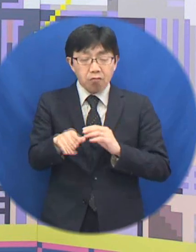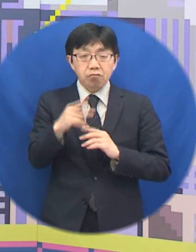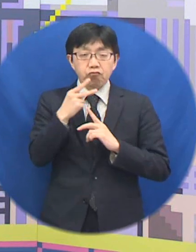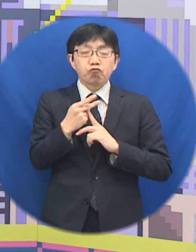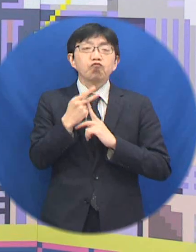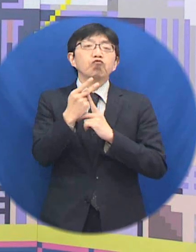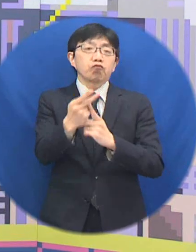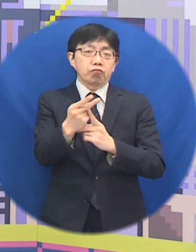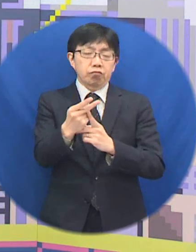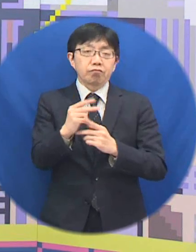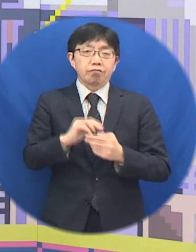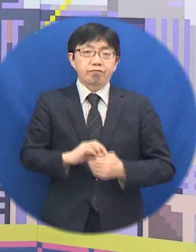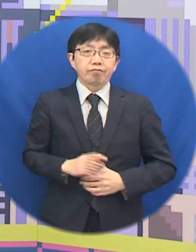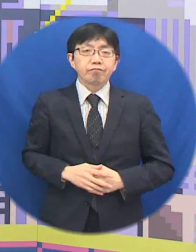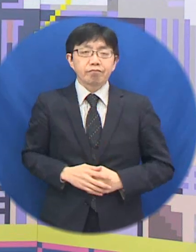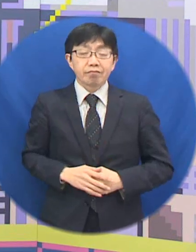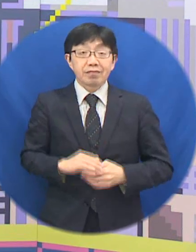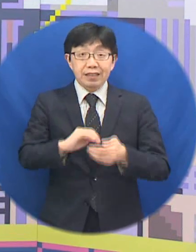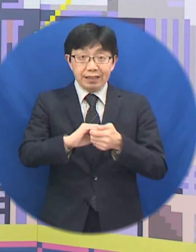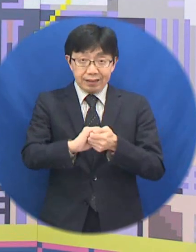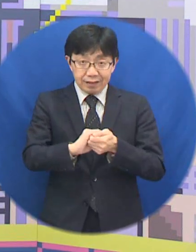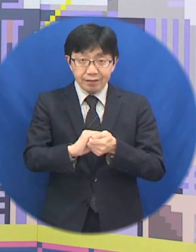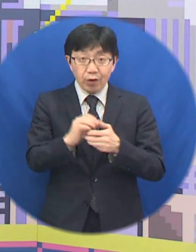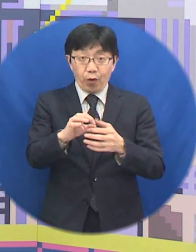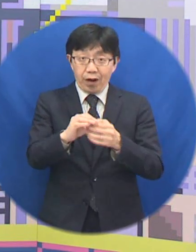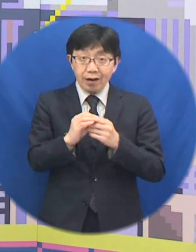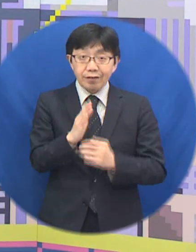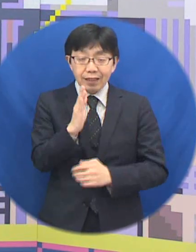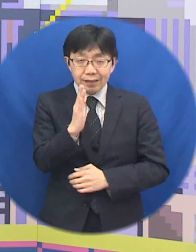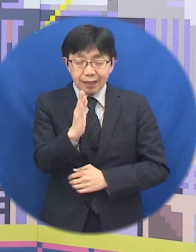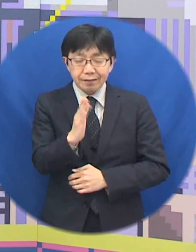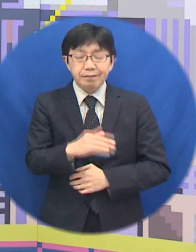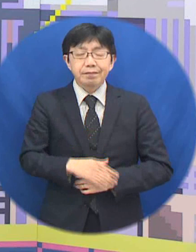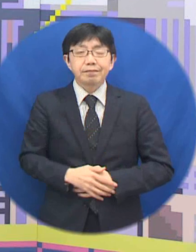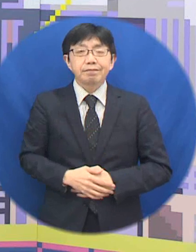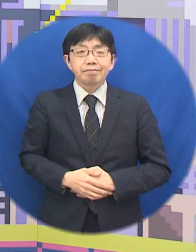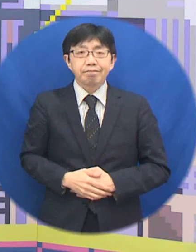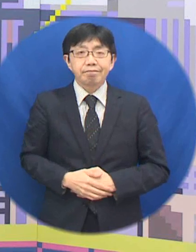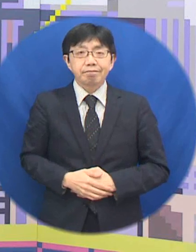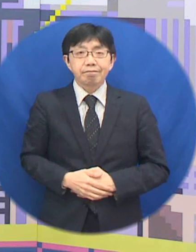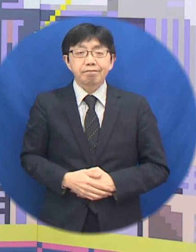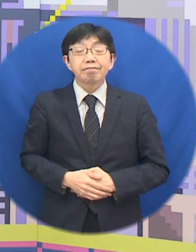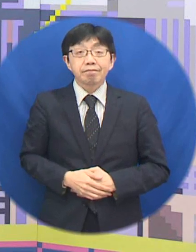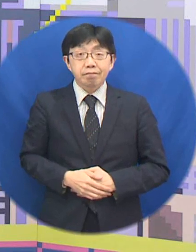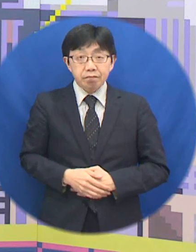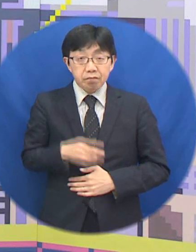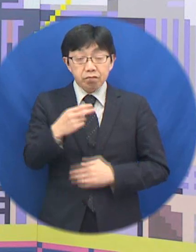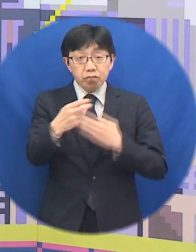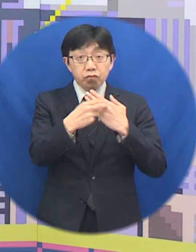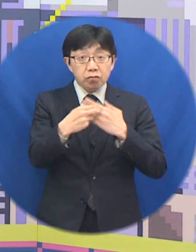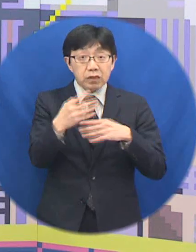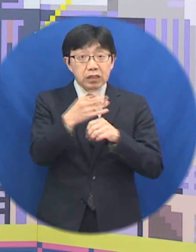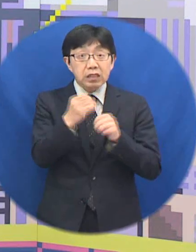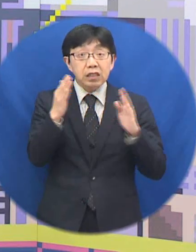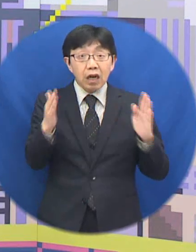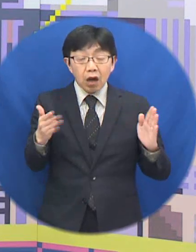しますので、はい、ぜひご連絡いただければと思います。で、受診期間ですけれども6月1日から11